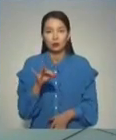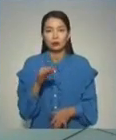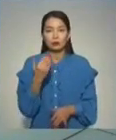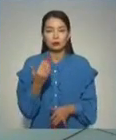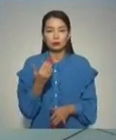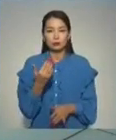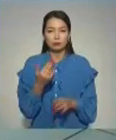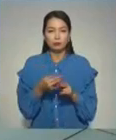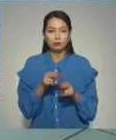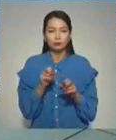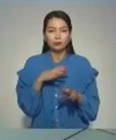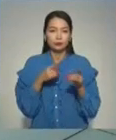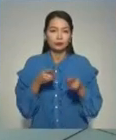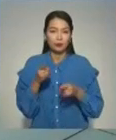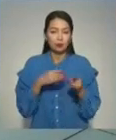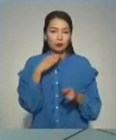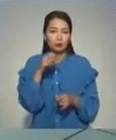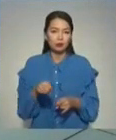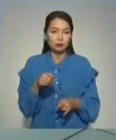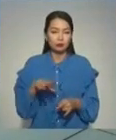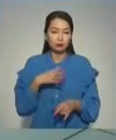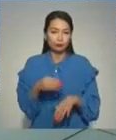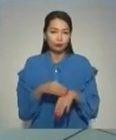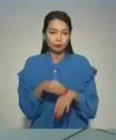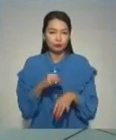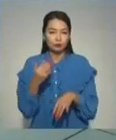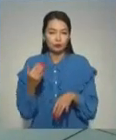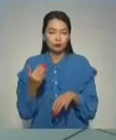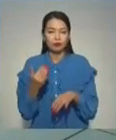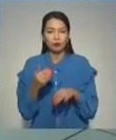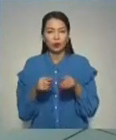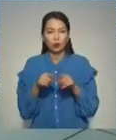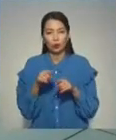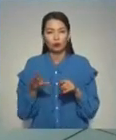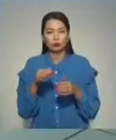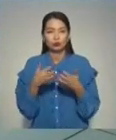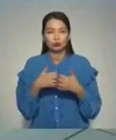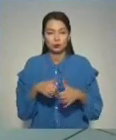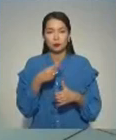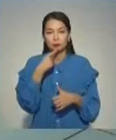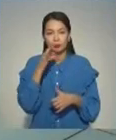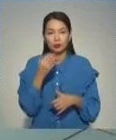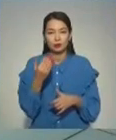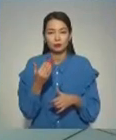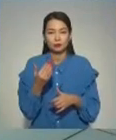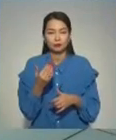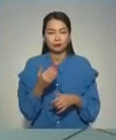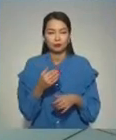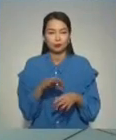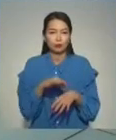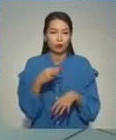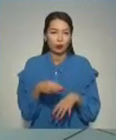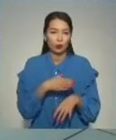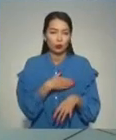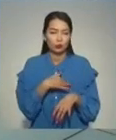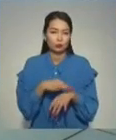расчленить и пустить через мясорубку бывший муж, его родня, считают правоохранители. Не менее леденящая душу расправа произошла в Америке. Там тоже погибла женщина